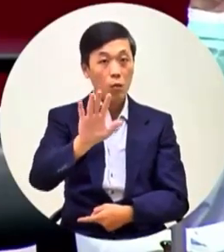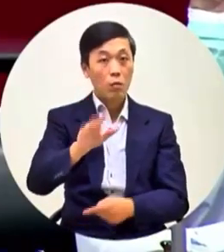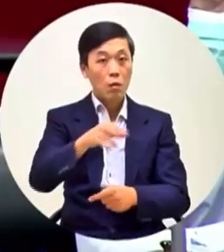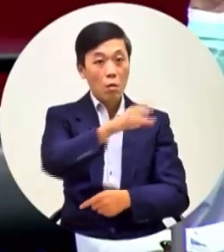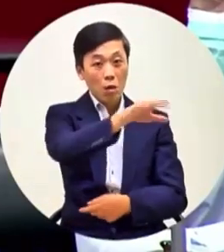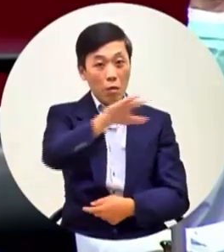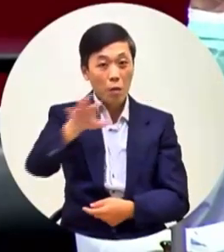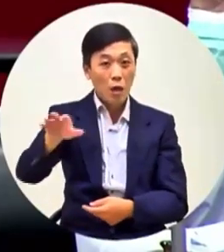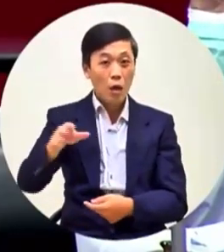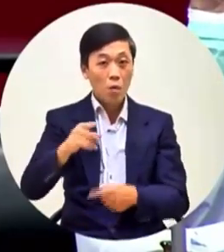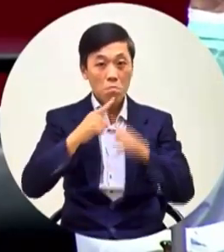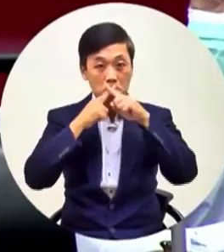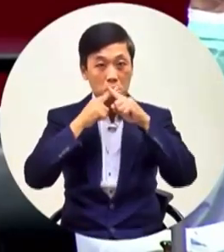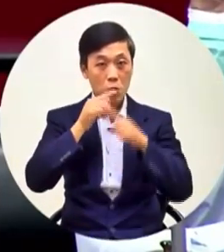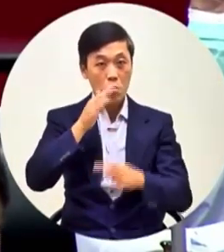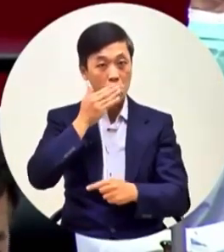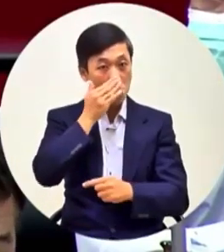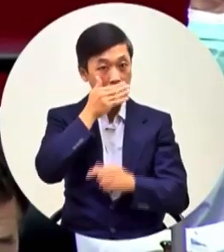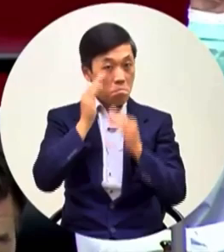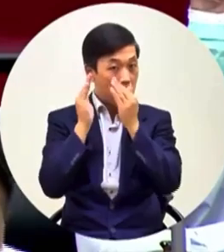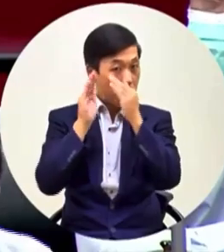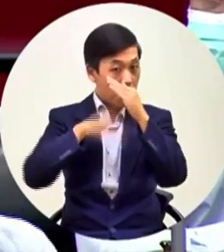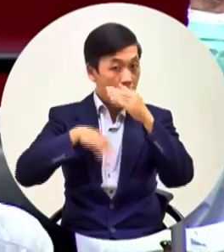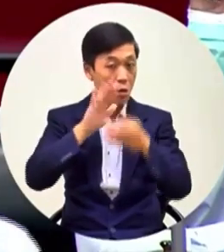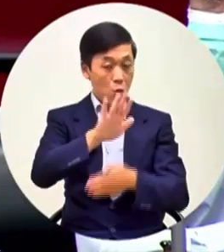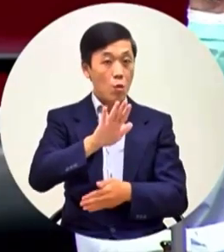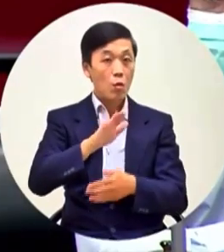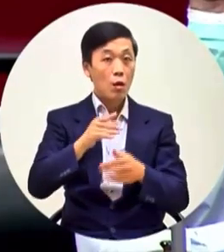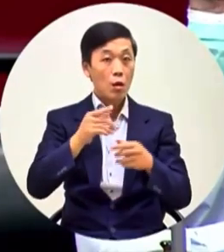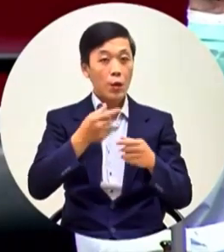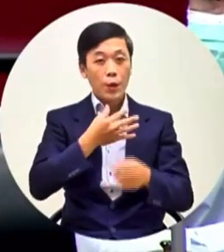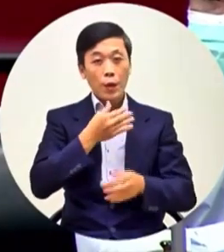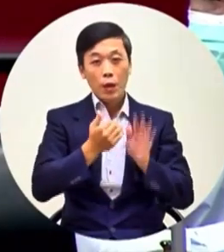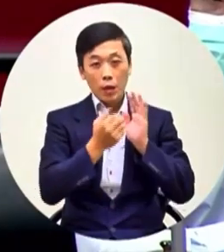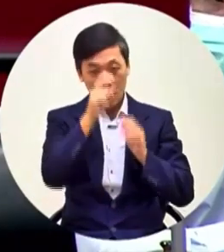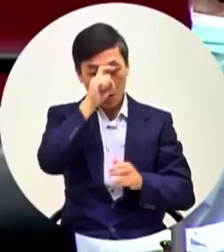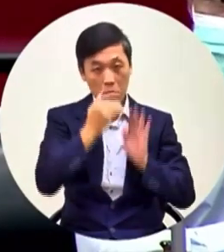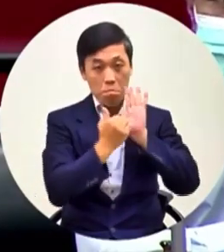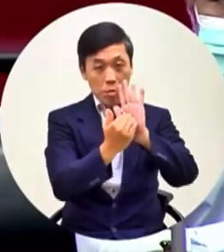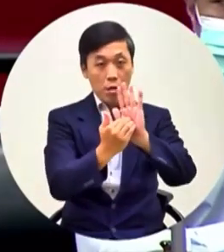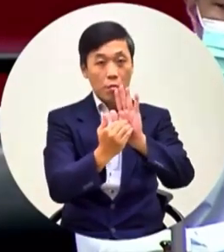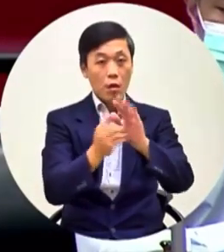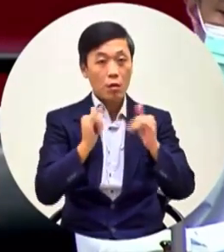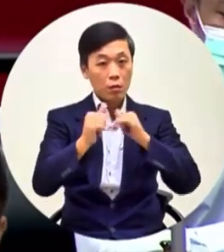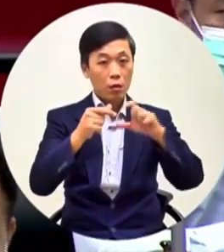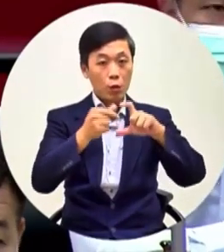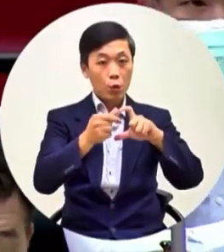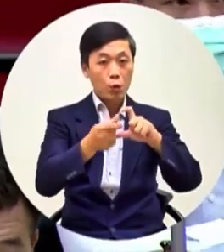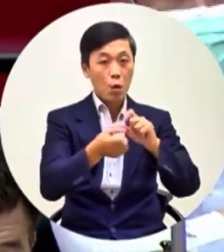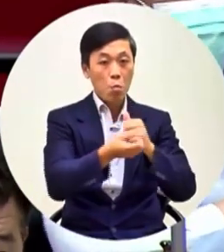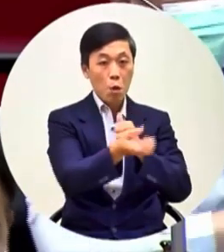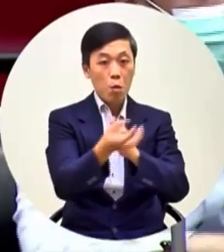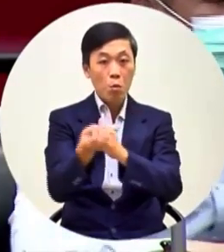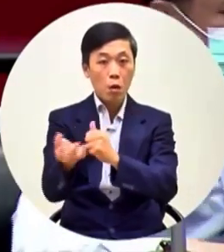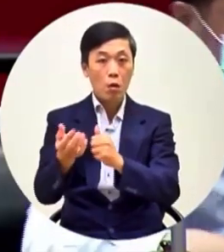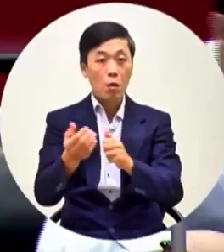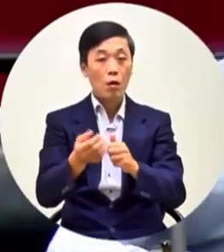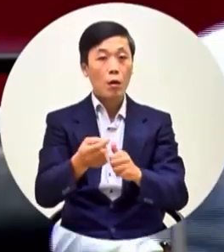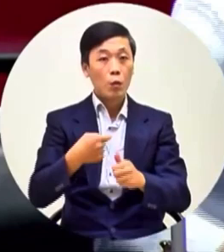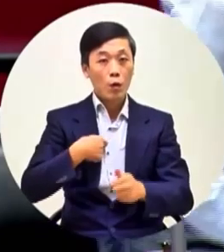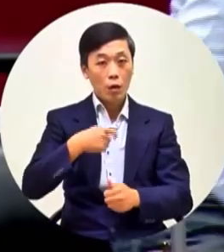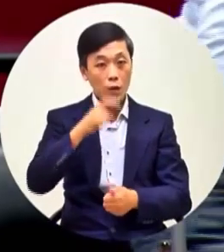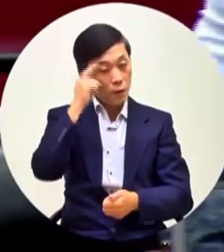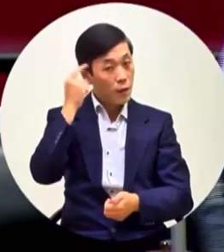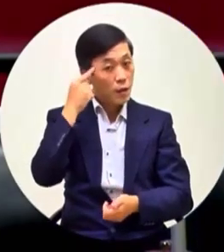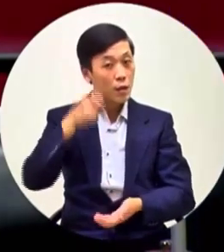讲的啊，啊，为了避免发生社区群聚感染哦，本席在边建议哦。本次的临时